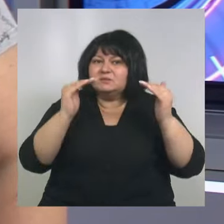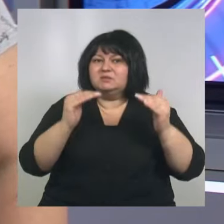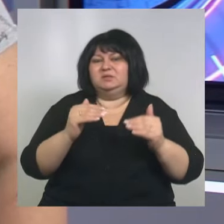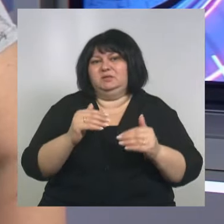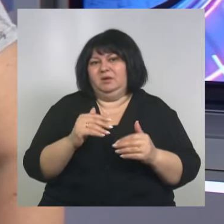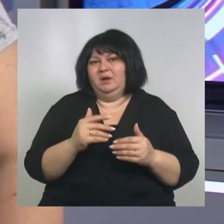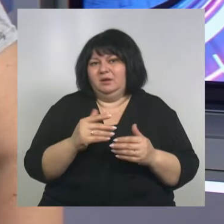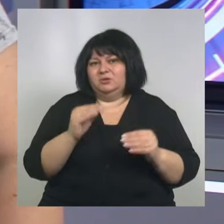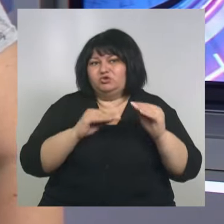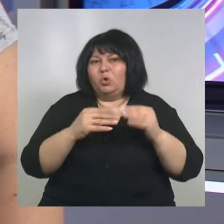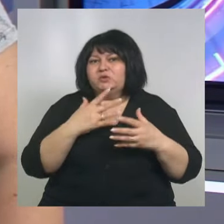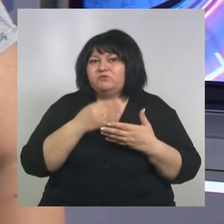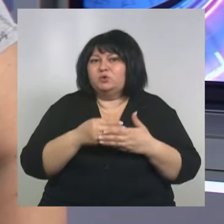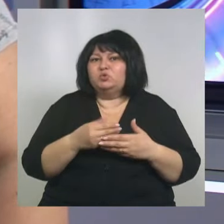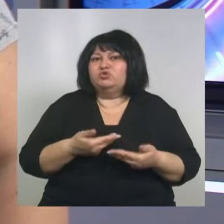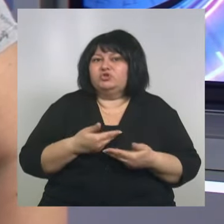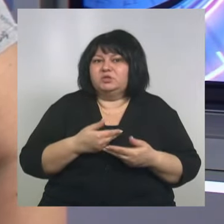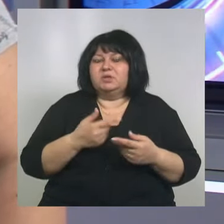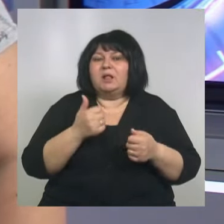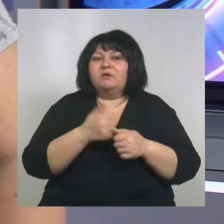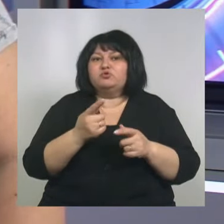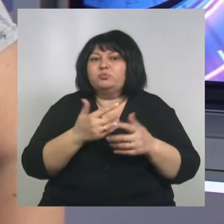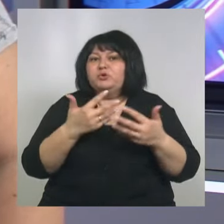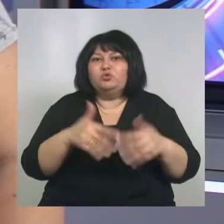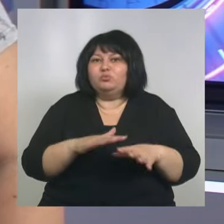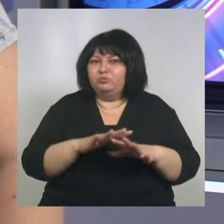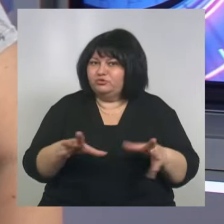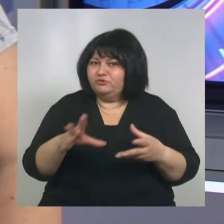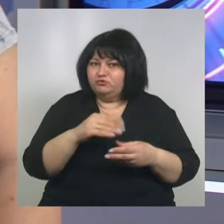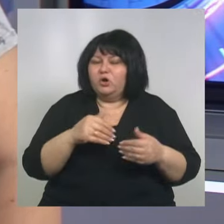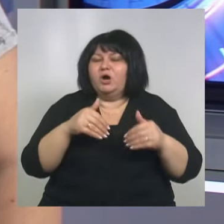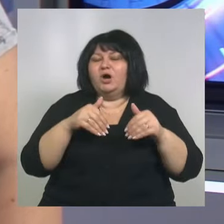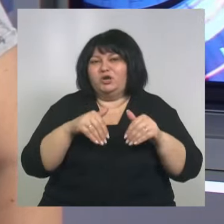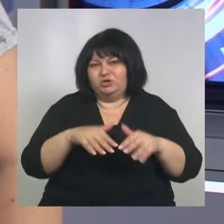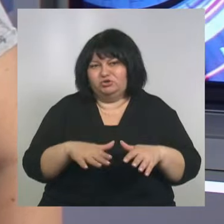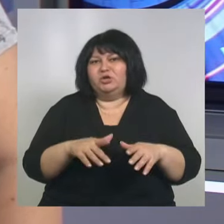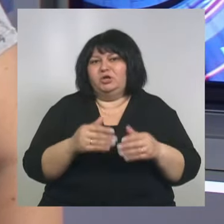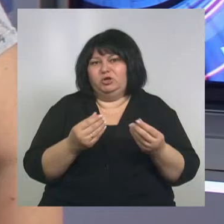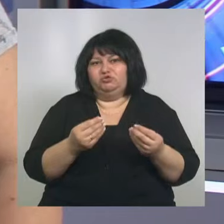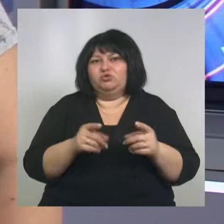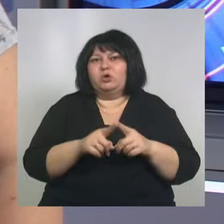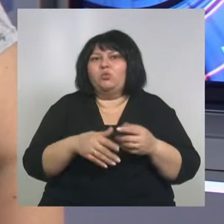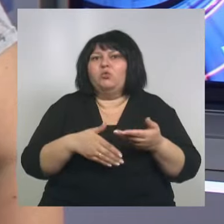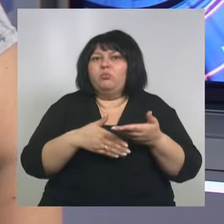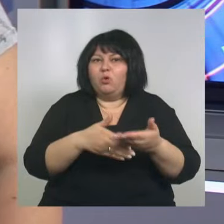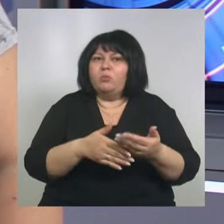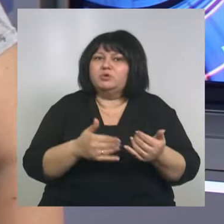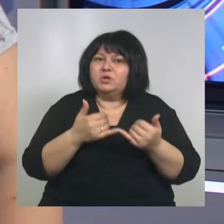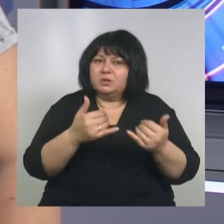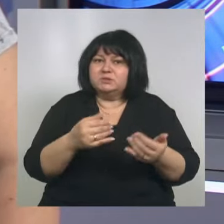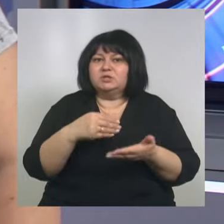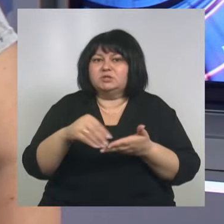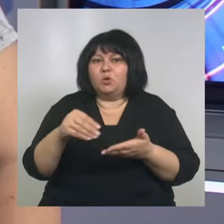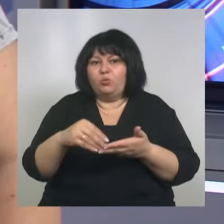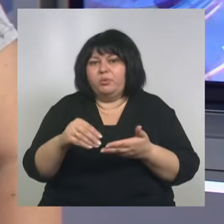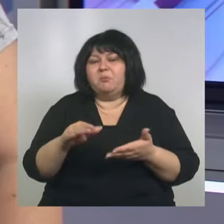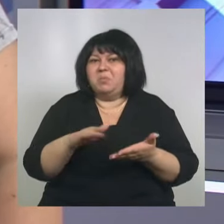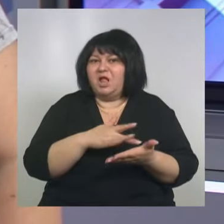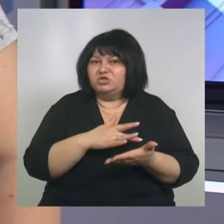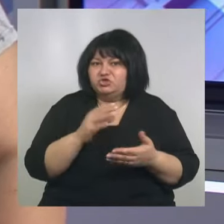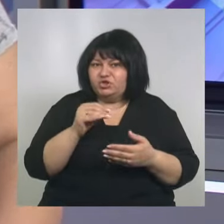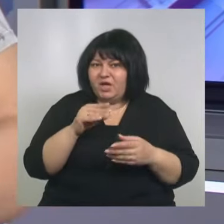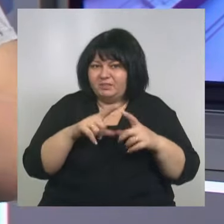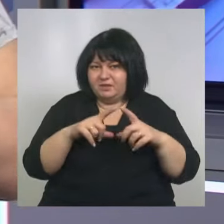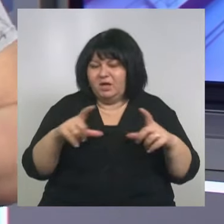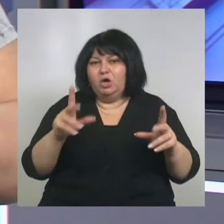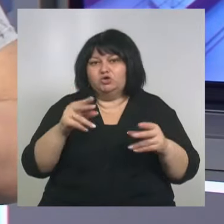поэтому важно сейчас это всё не опустить и решили вот ещ тако помощь оказать закупи планшеты для